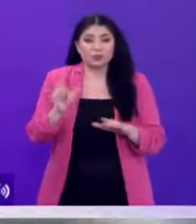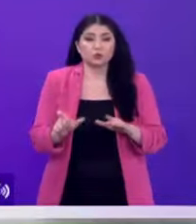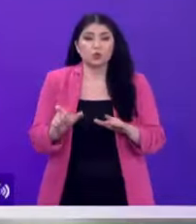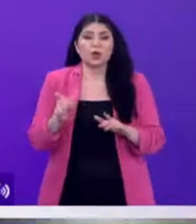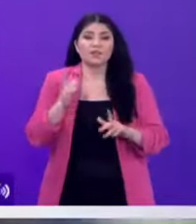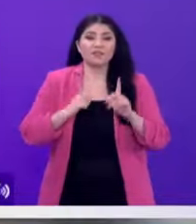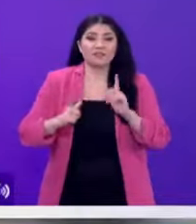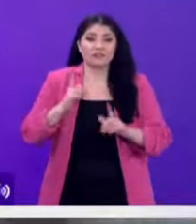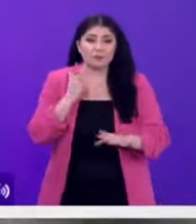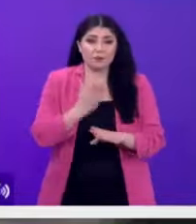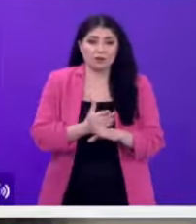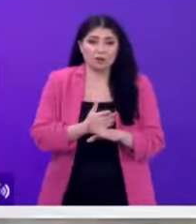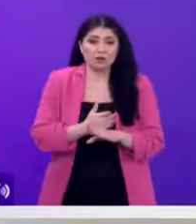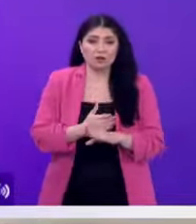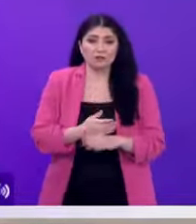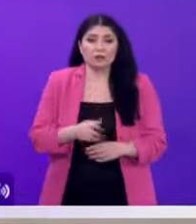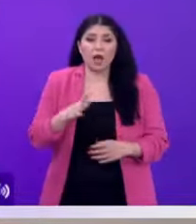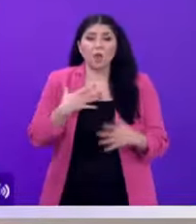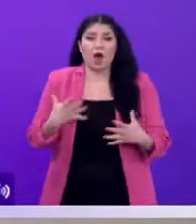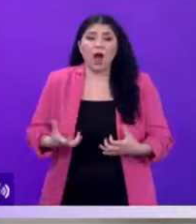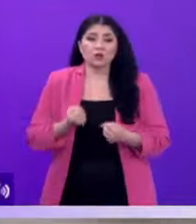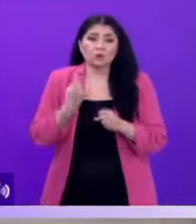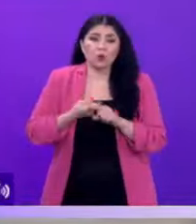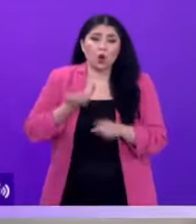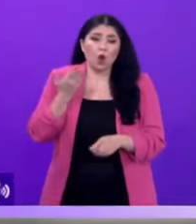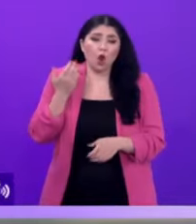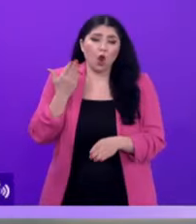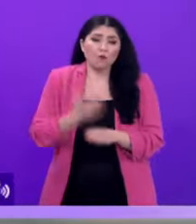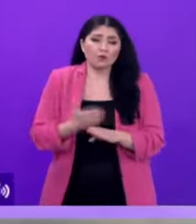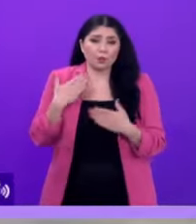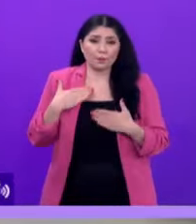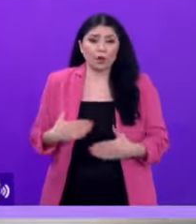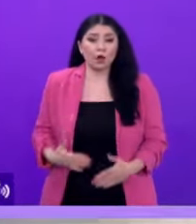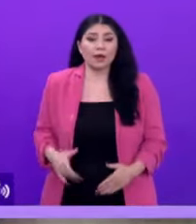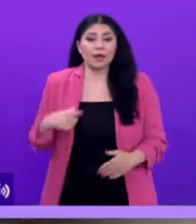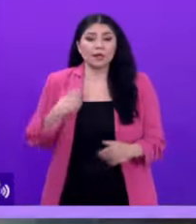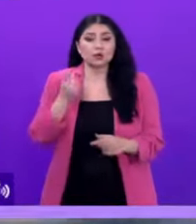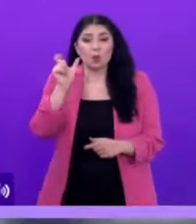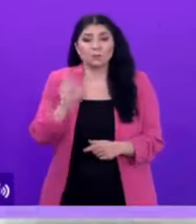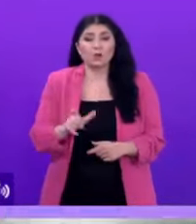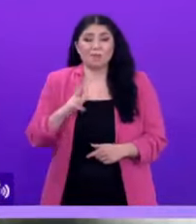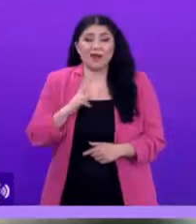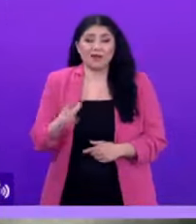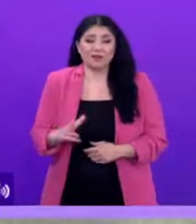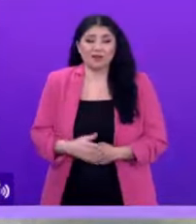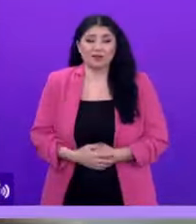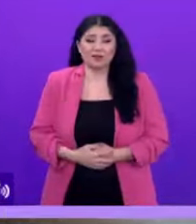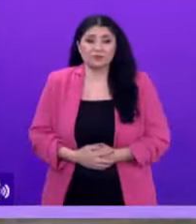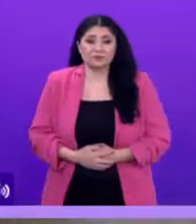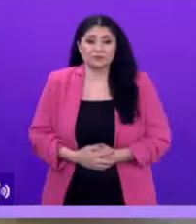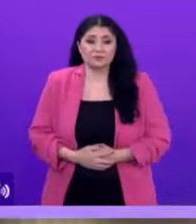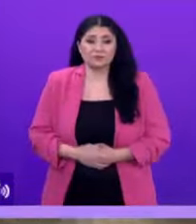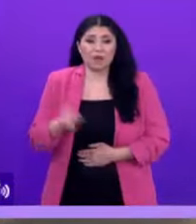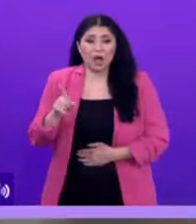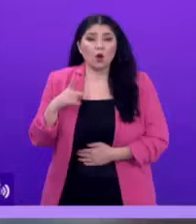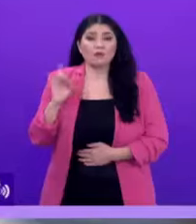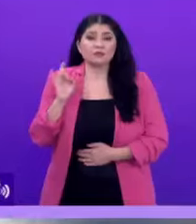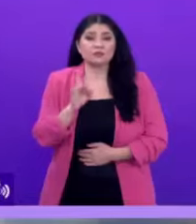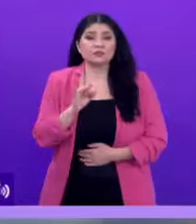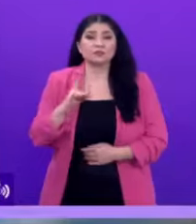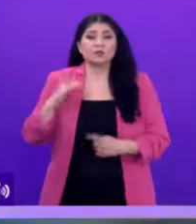au traumatisme și arsuri. Este o persoană în stare mai gravă și a găsit acolo un elicopter